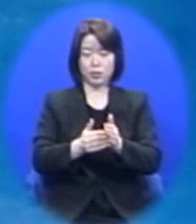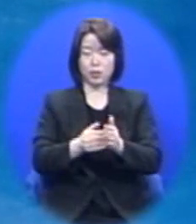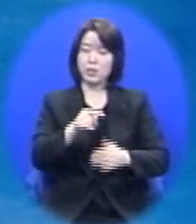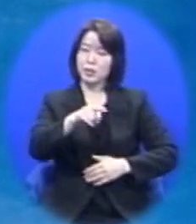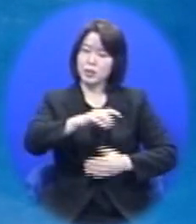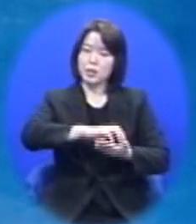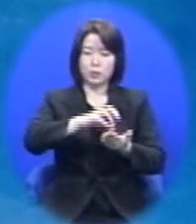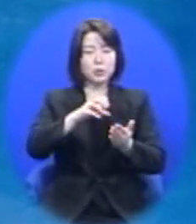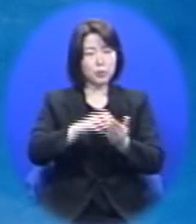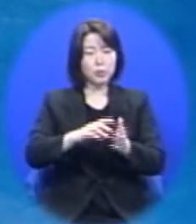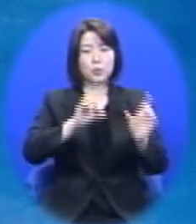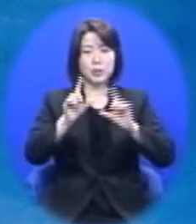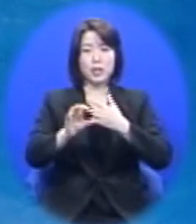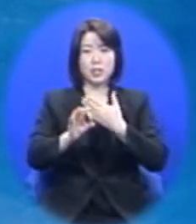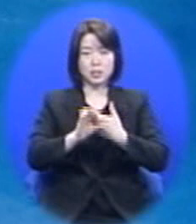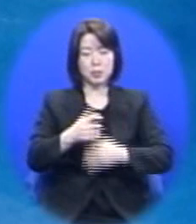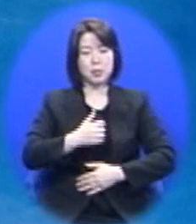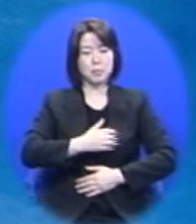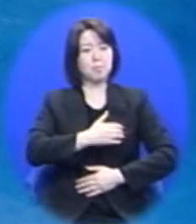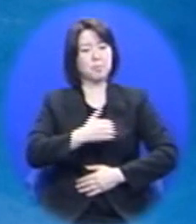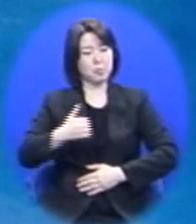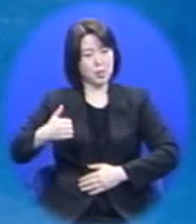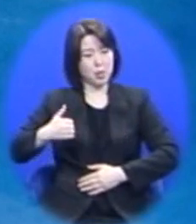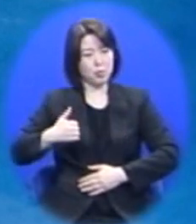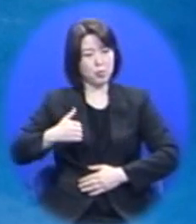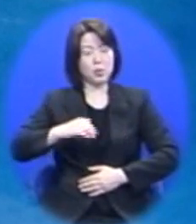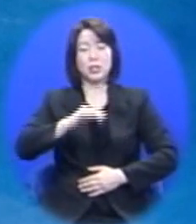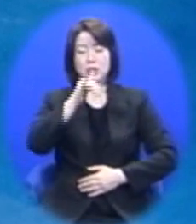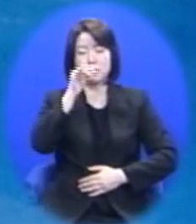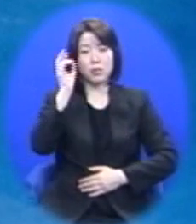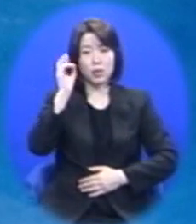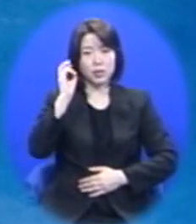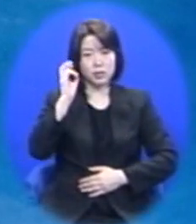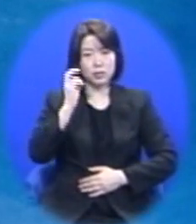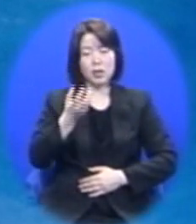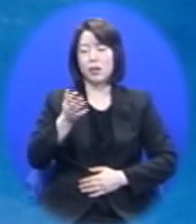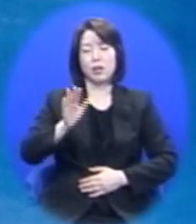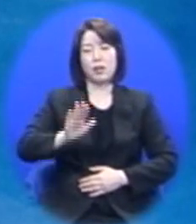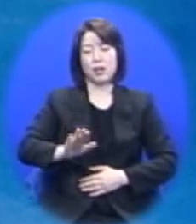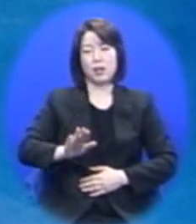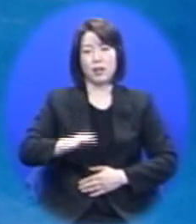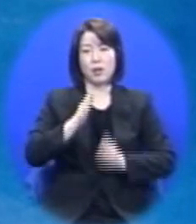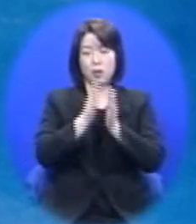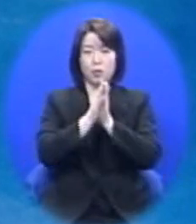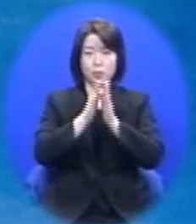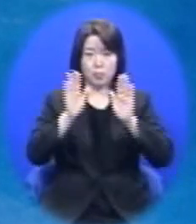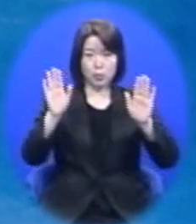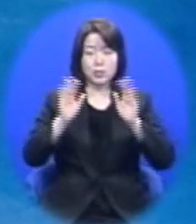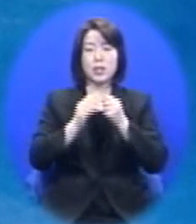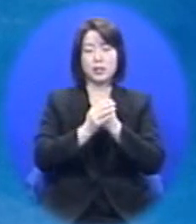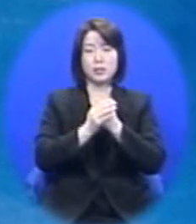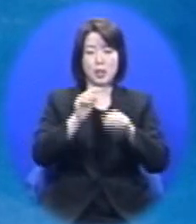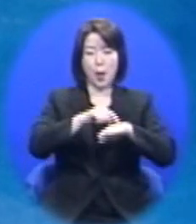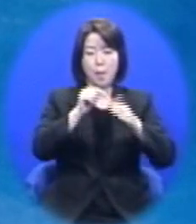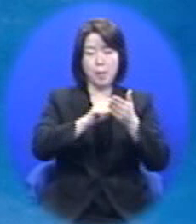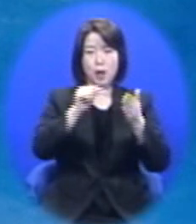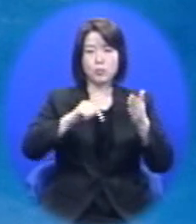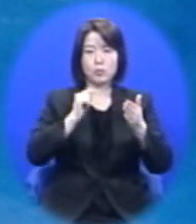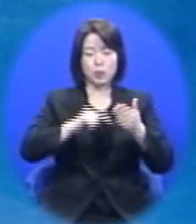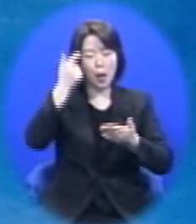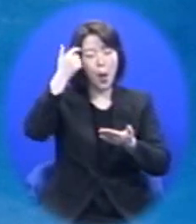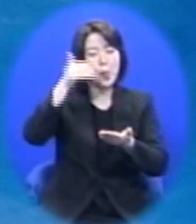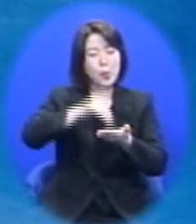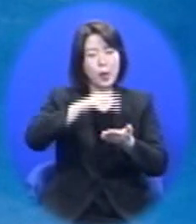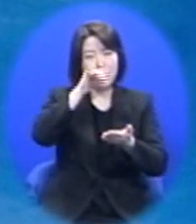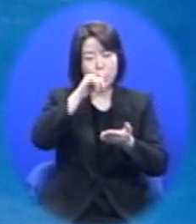뿌듯하고 자부심이 있을 만한데 모세는 마음에 후회가 담은 탄식을 합니다.